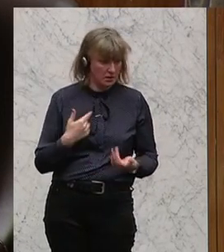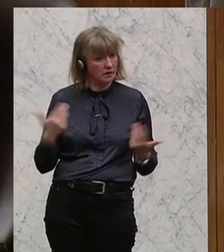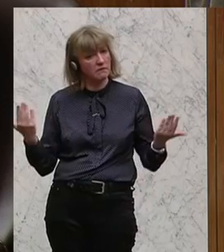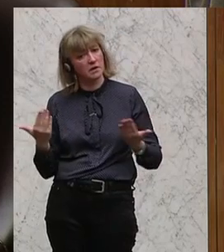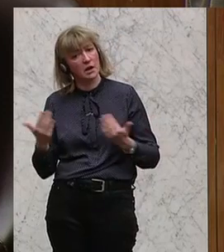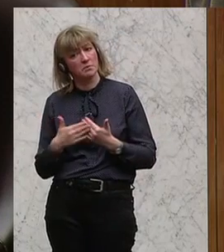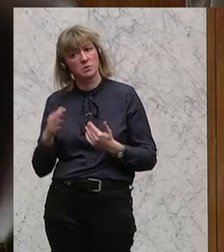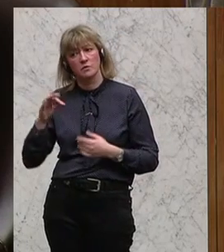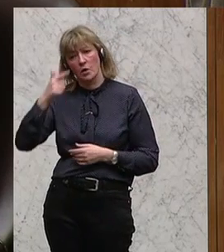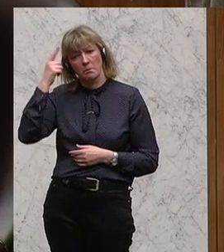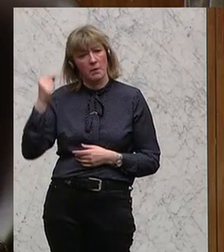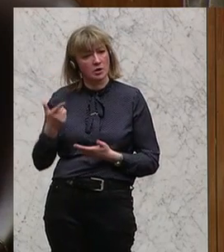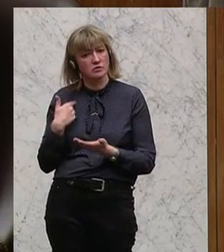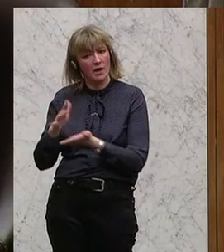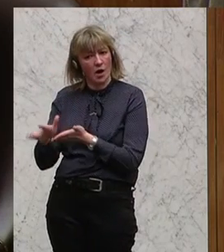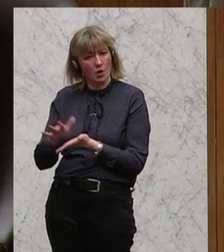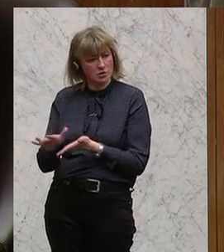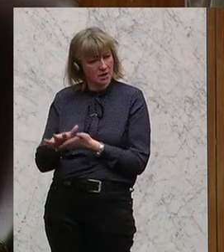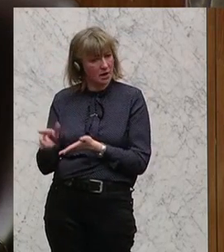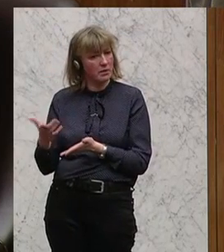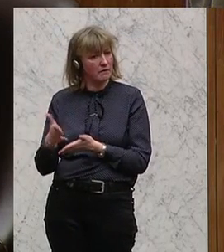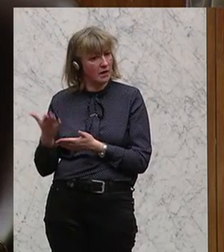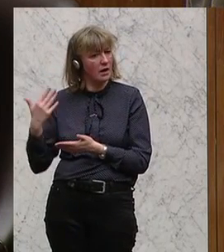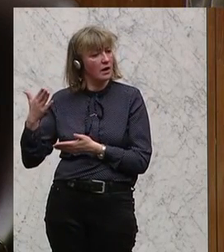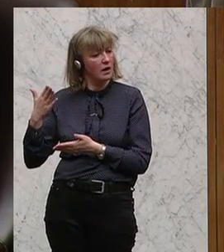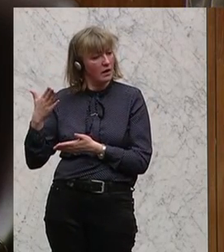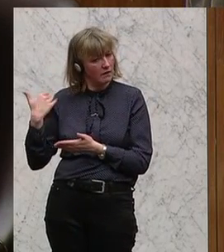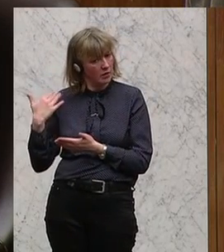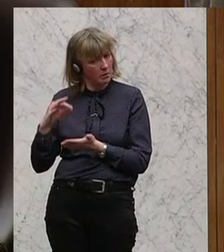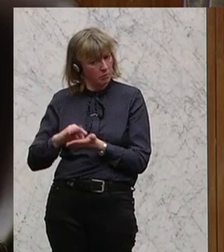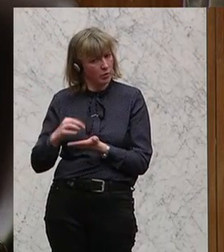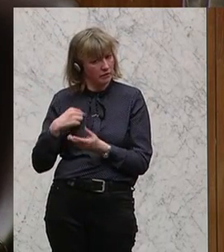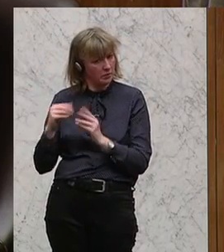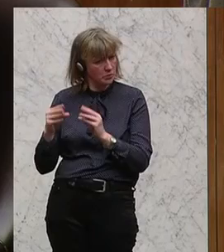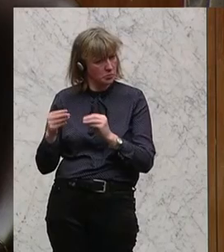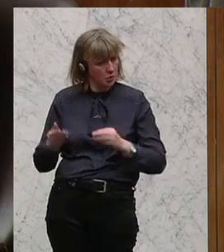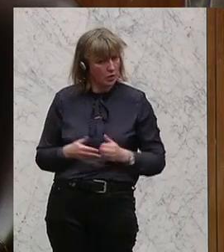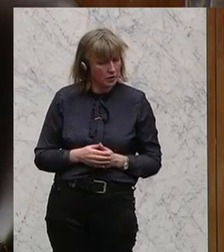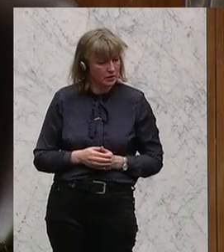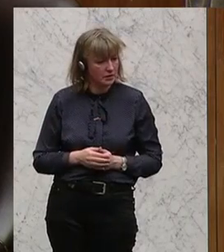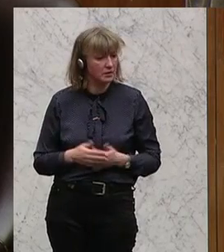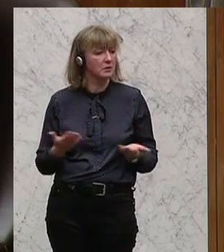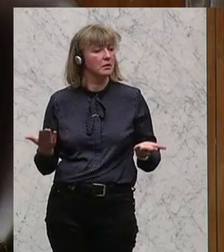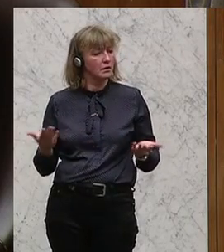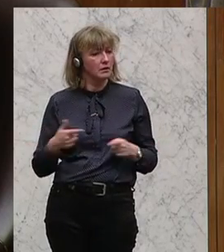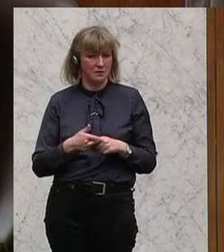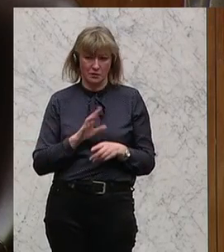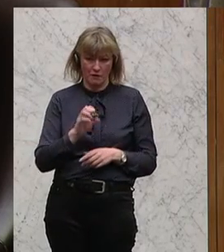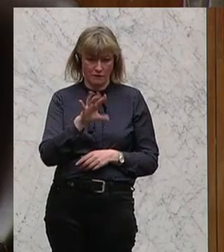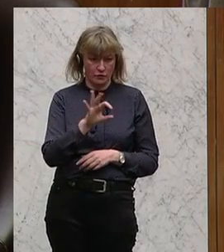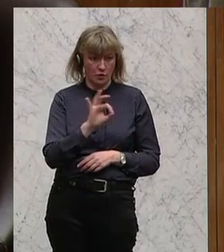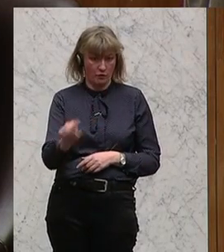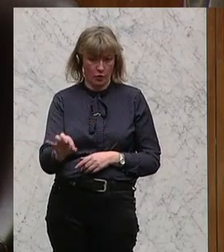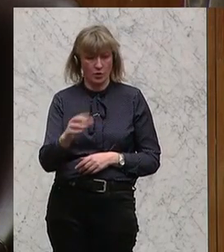für die Menschen ausgegeben haben, wo wir uns im vorhergehenden Tagesordnungspunkt damit auseinandergesetzt haben, und das Ganze für 15.000